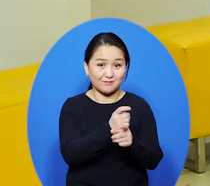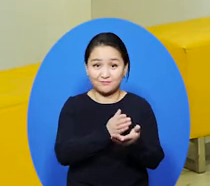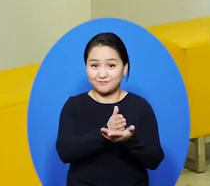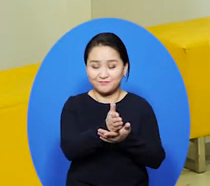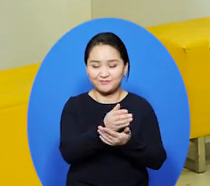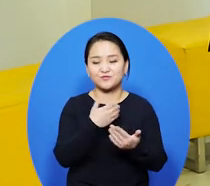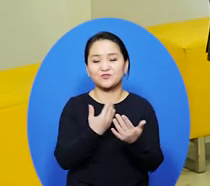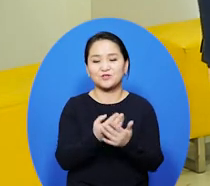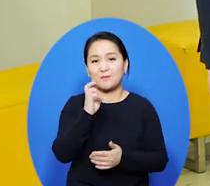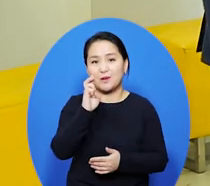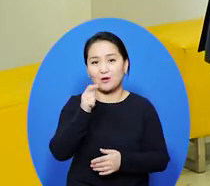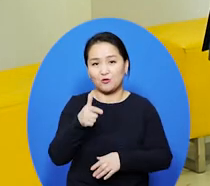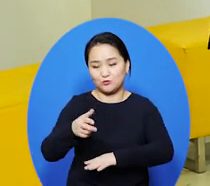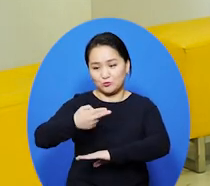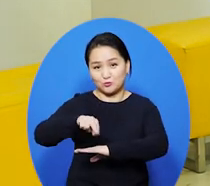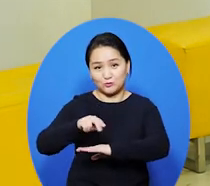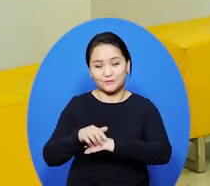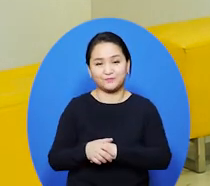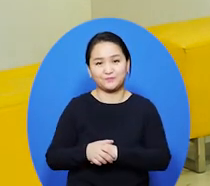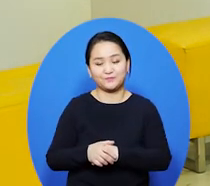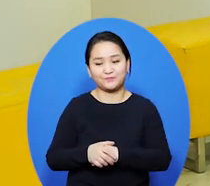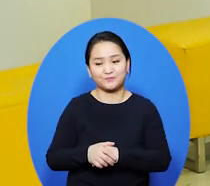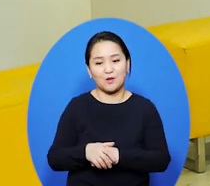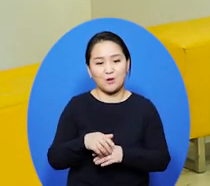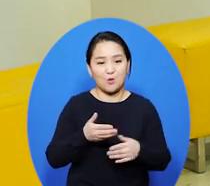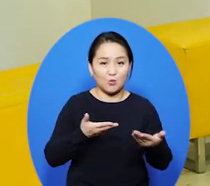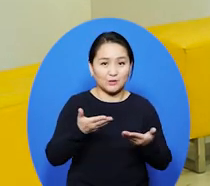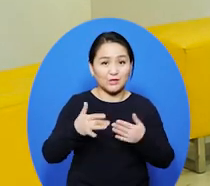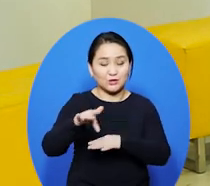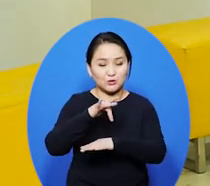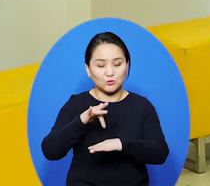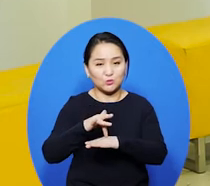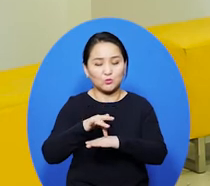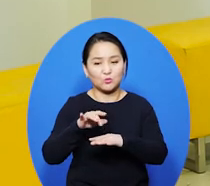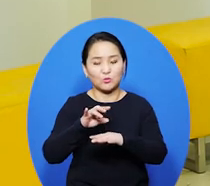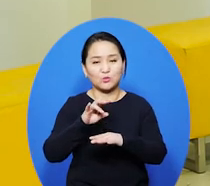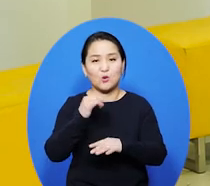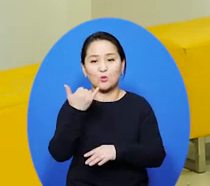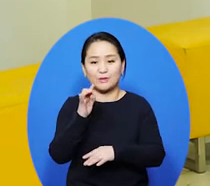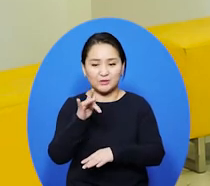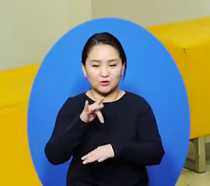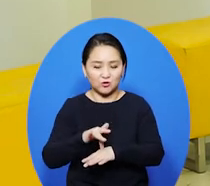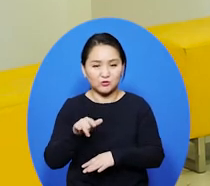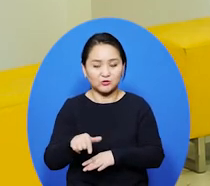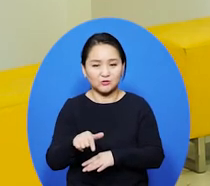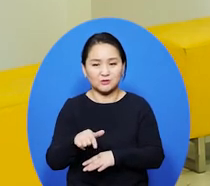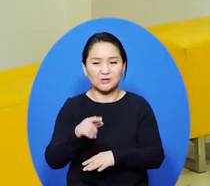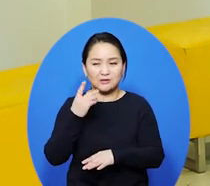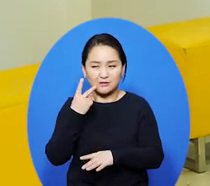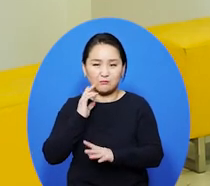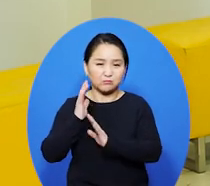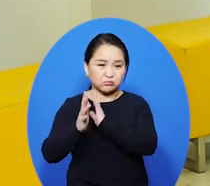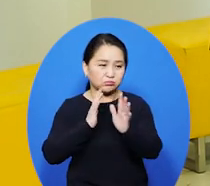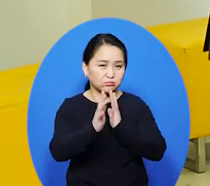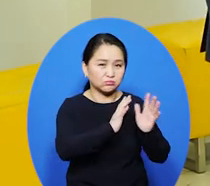Халамжийн чиглэлд. За Баянгол дүүрэг бол одоо та түрүү хэлсэн энэ худалдааны төв буюу одоо нийслэлчүүд бүгд л одоо энэ хавар ингэж